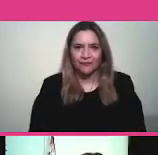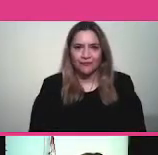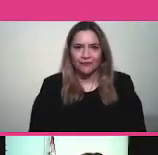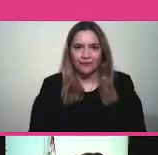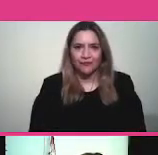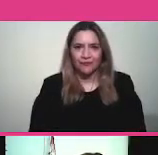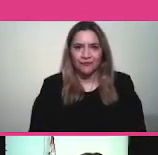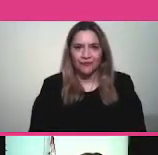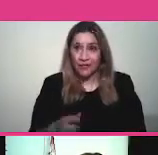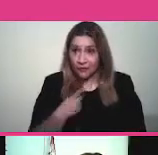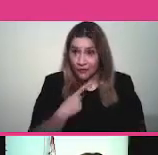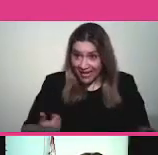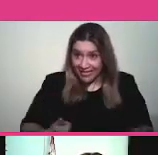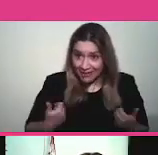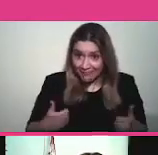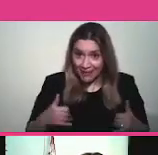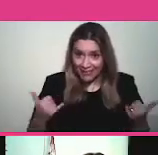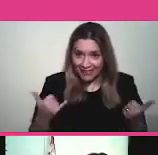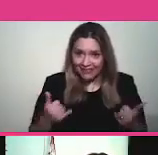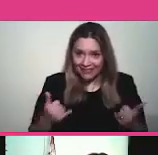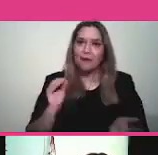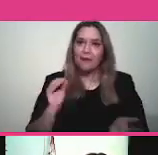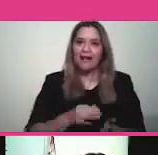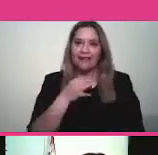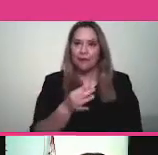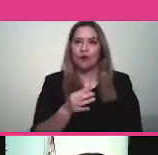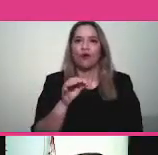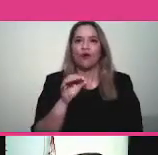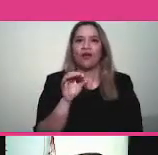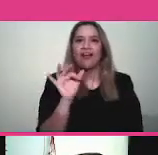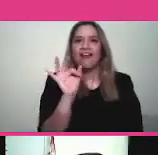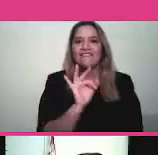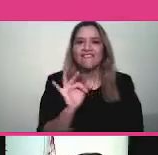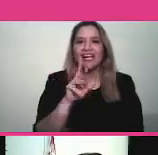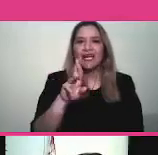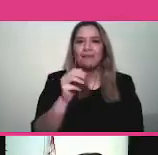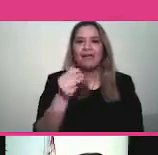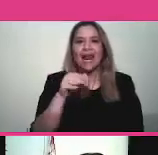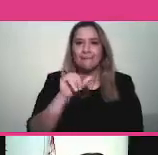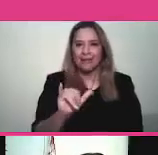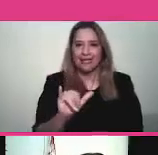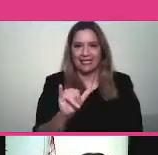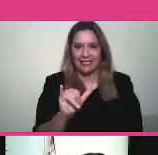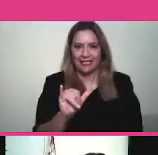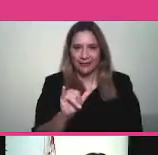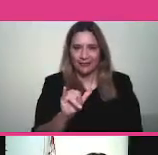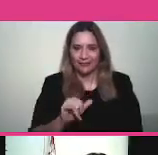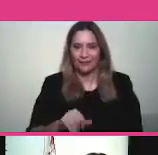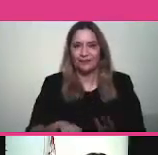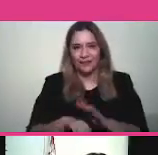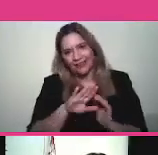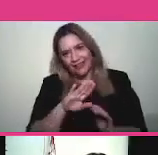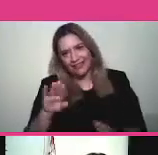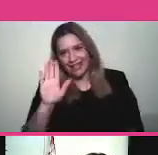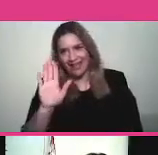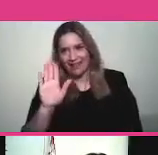Σας αρέσει, ε? Φιλιπ Ράμι. Αυτό περιμένατε τόση ώρα. Φιλιπ Ράμι.